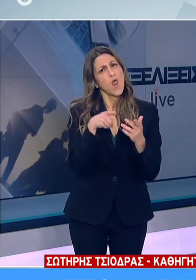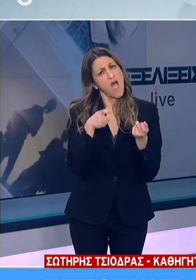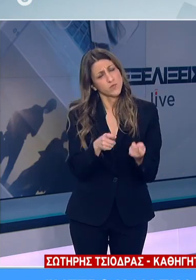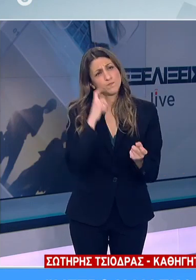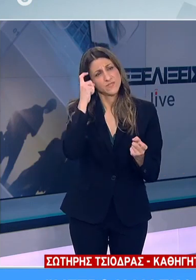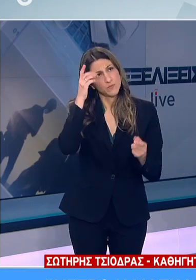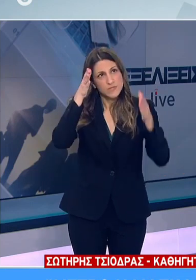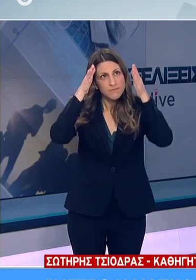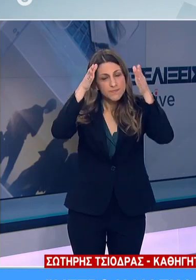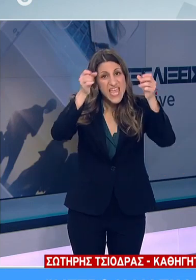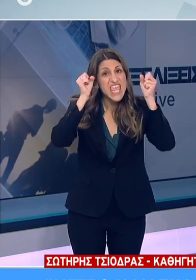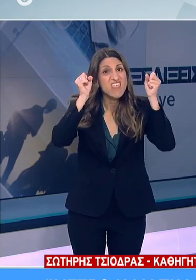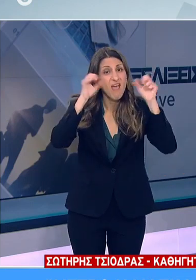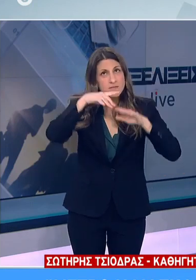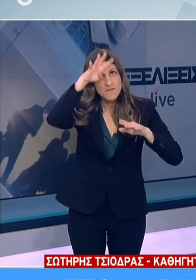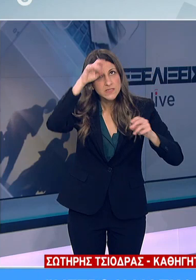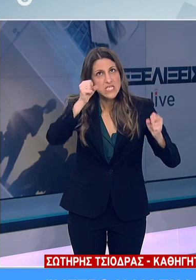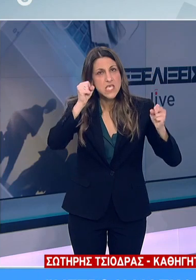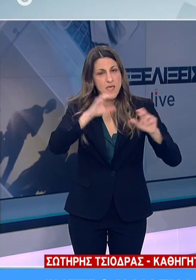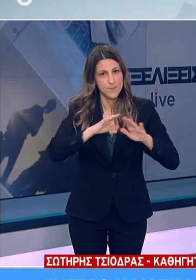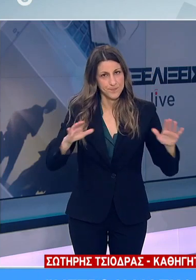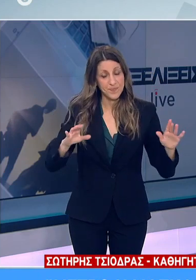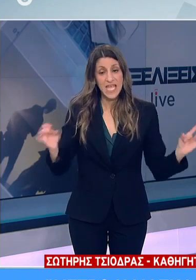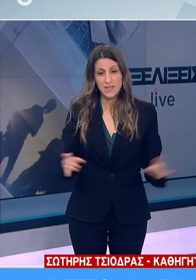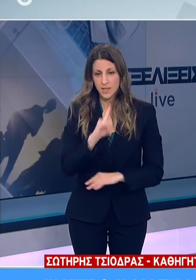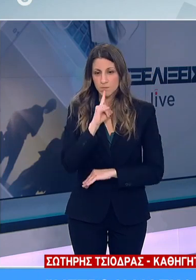Σίγουρα το άνοιγμα των σχολείων συνοδεύεται από ένα σημαντικό